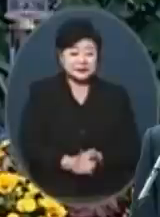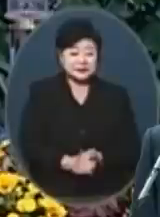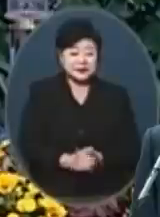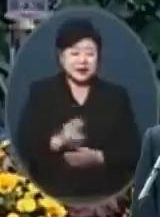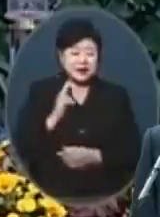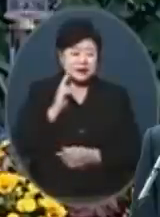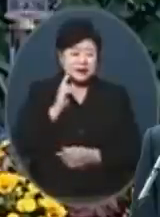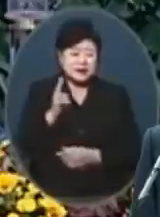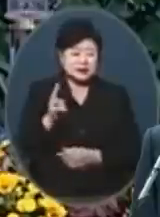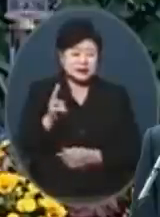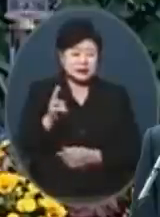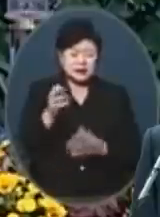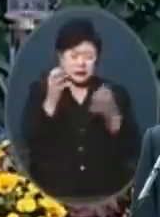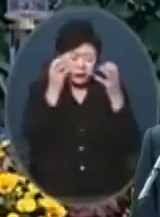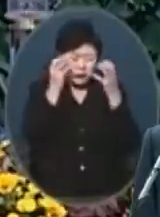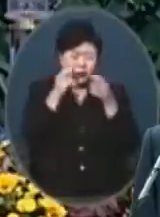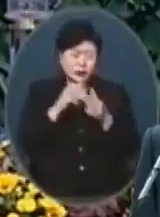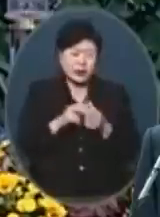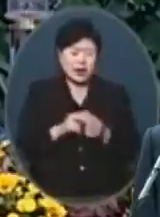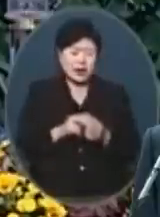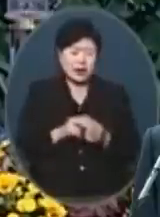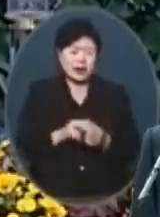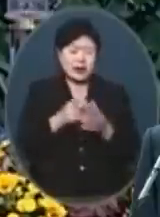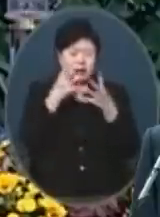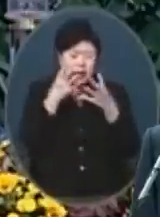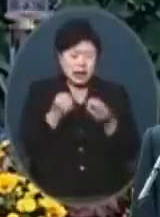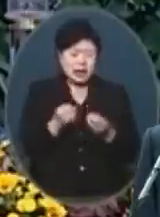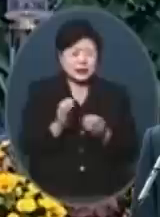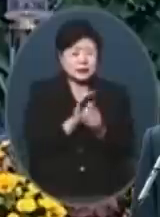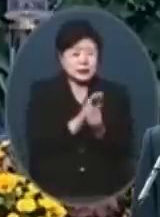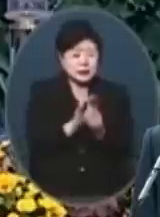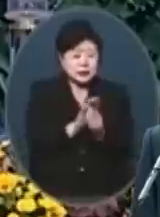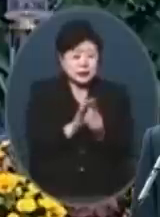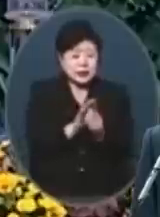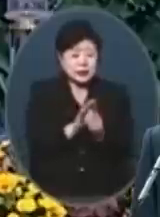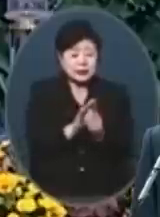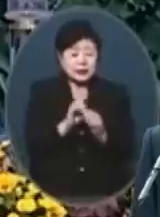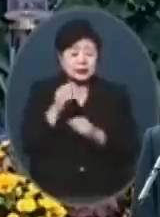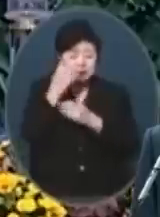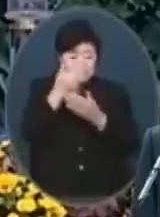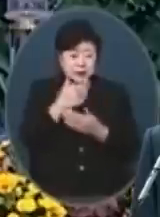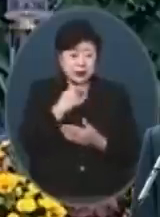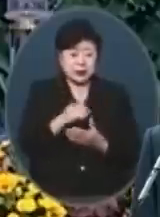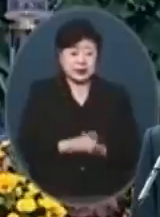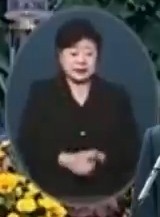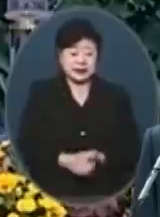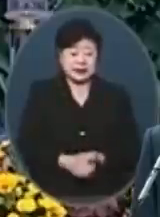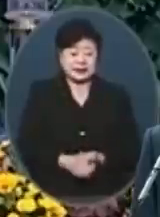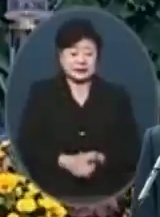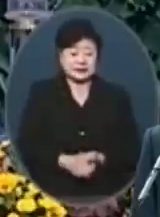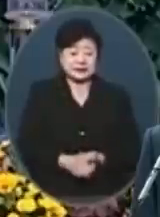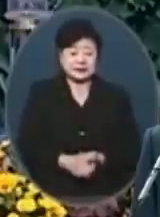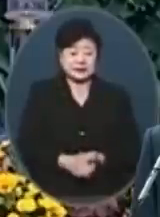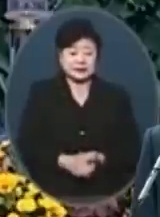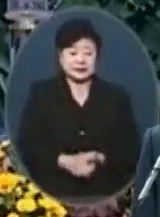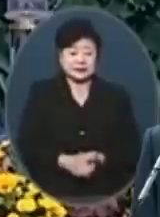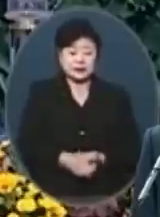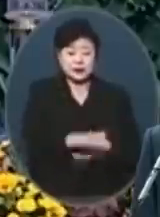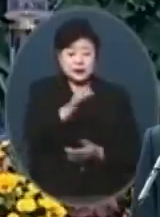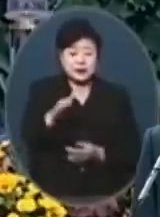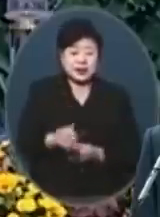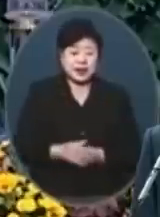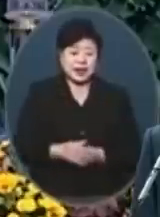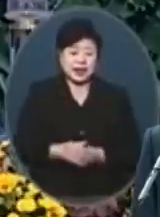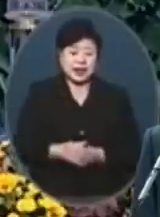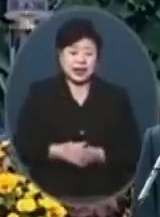극한적인 고통과 한없는 위로라는 제목으로 말씀을 나누겠습니다. 우리가